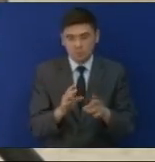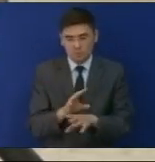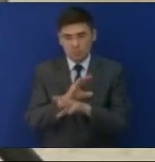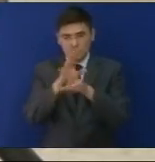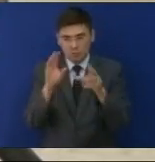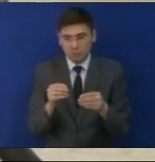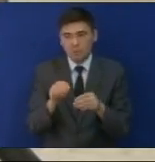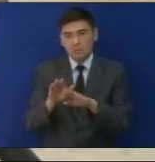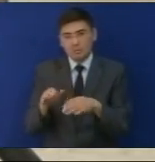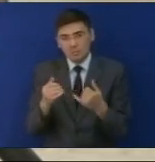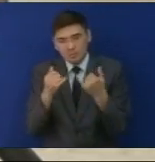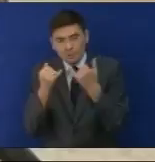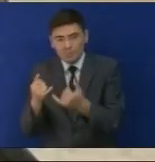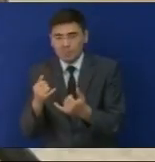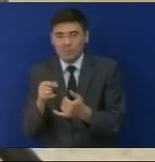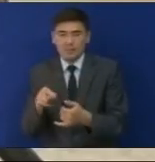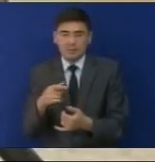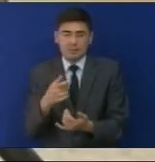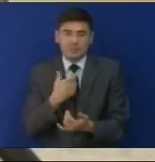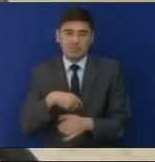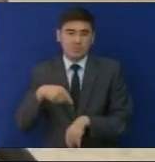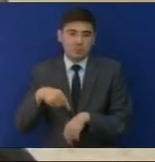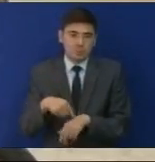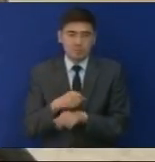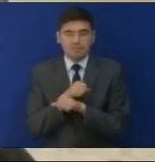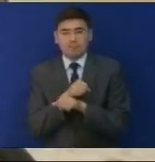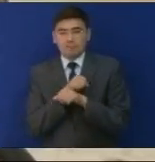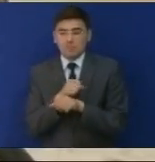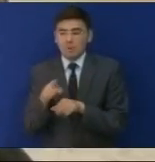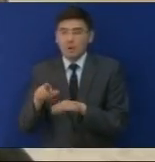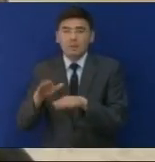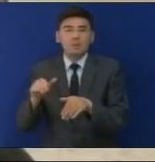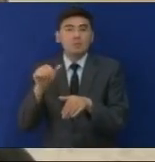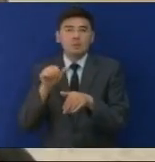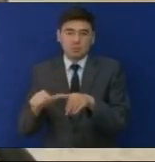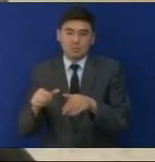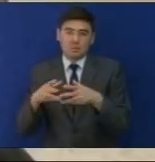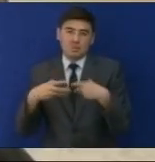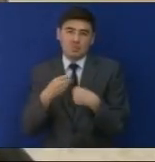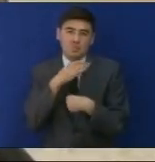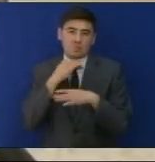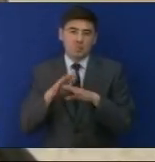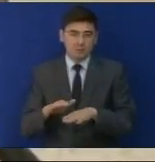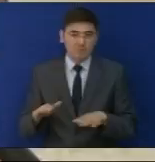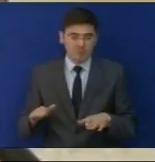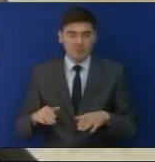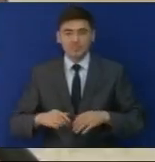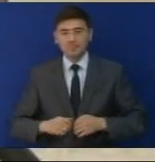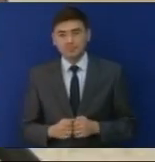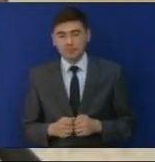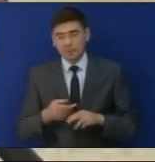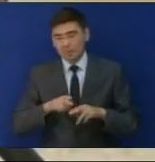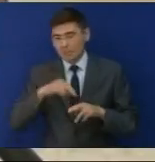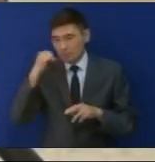для того, чтобы наши ребятишки, особенно дети из многодетных семей, которым в текущем